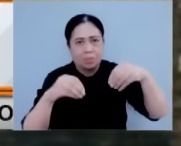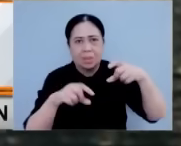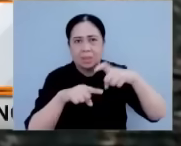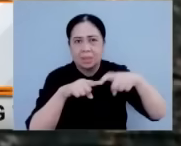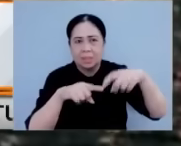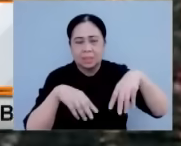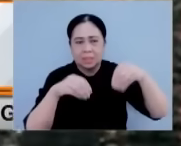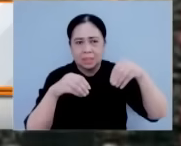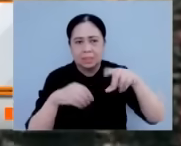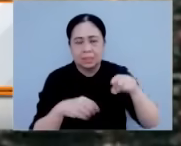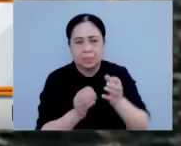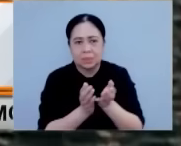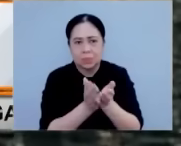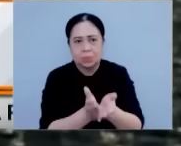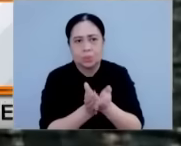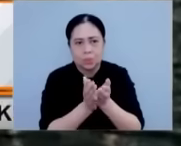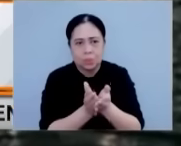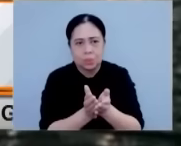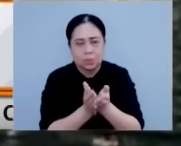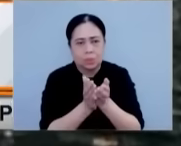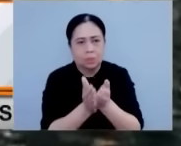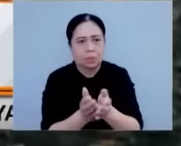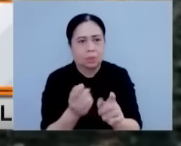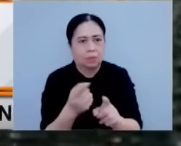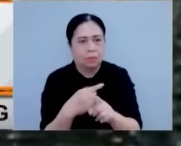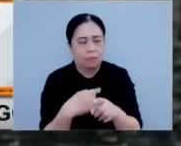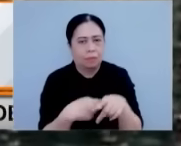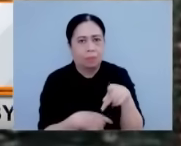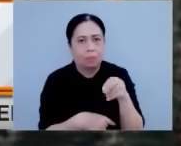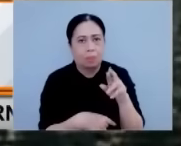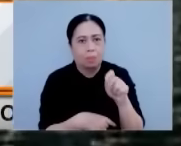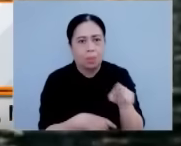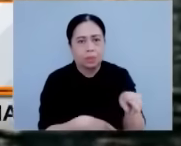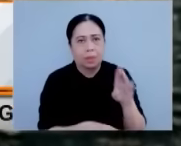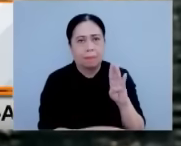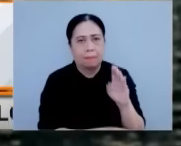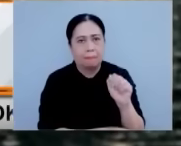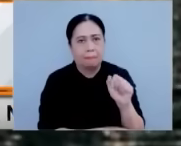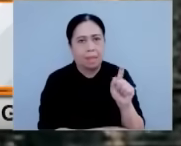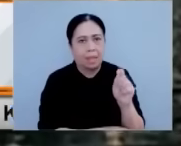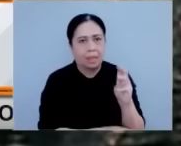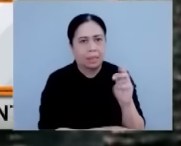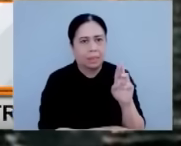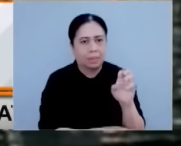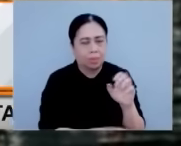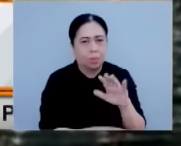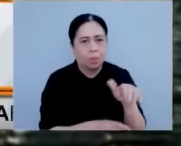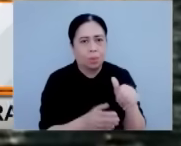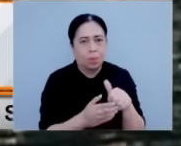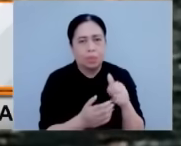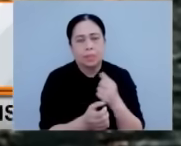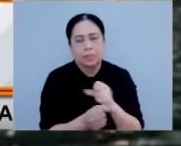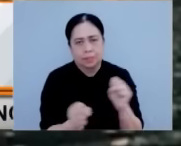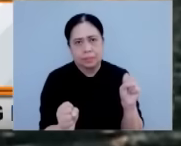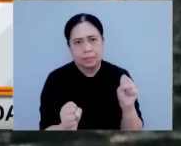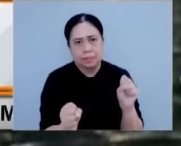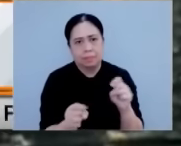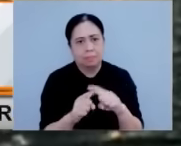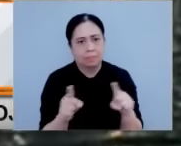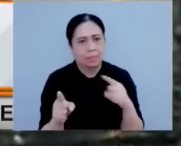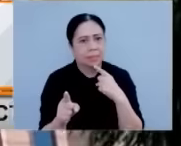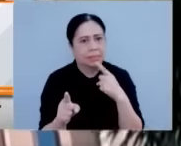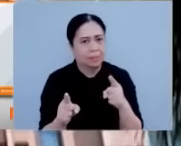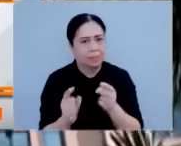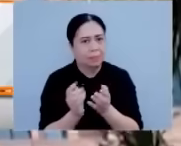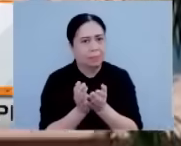flagship. Naglayag ito mula sa Port of Baltimore lula ng 22 crew na pawang mga nakaligtas. Pero ayon sa Marine Ports Authority ng